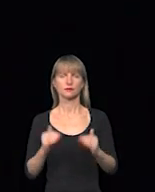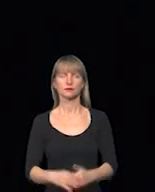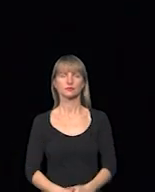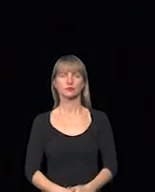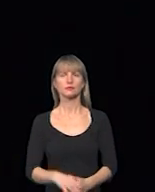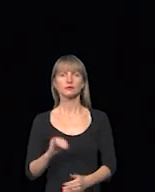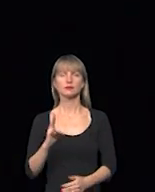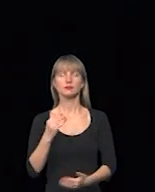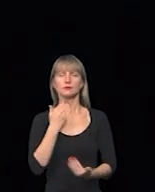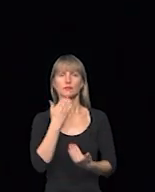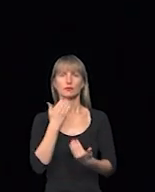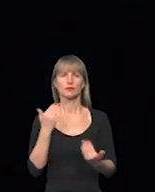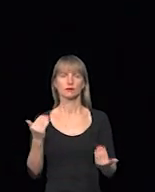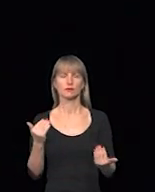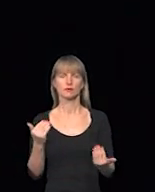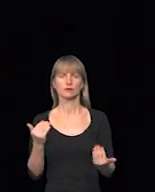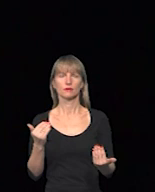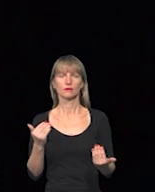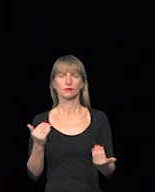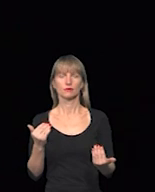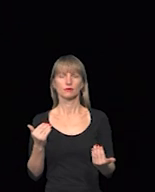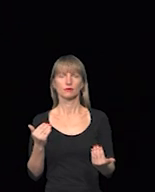і наостанок,